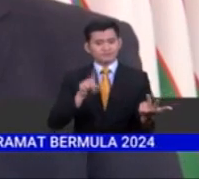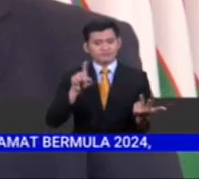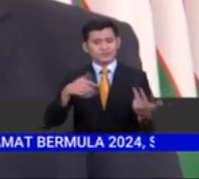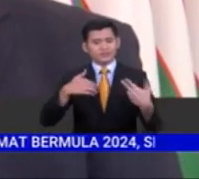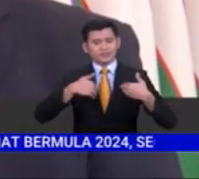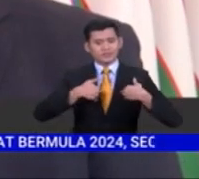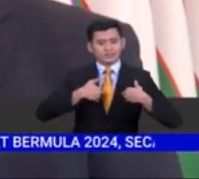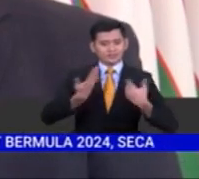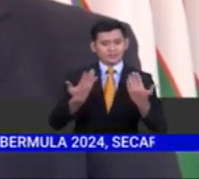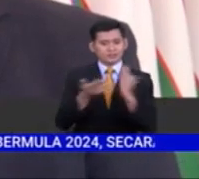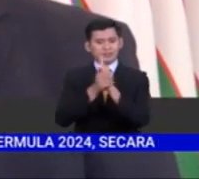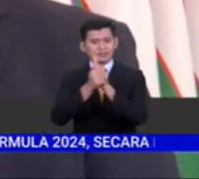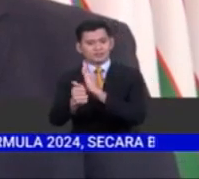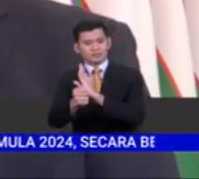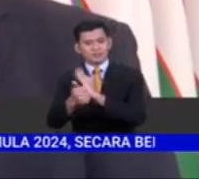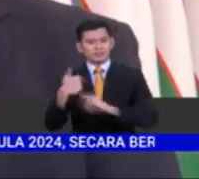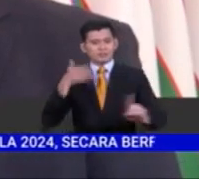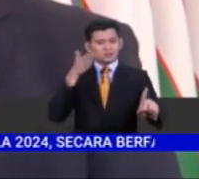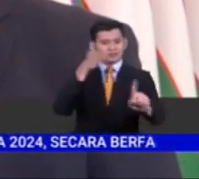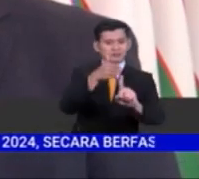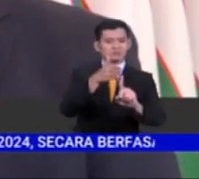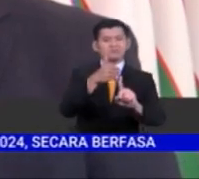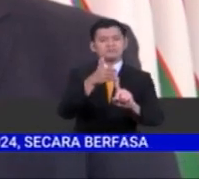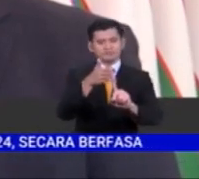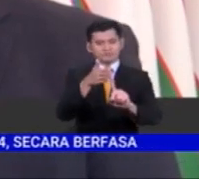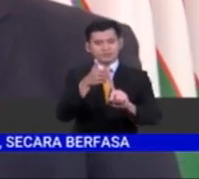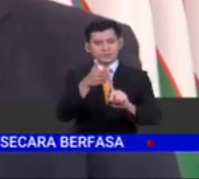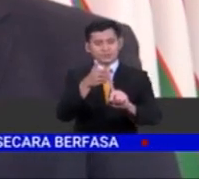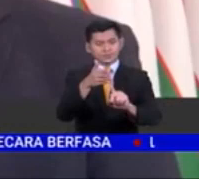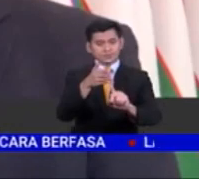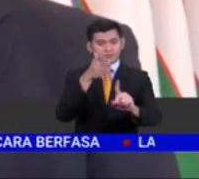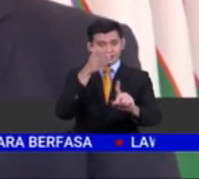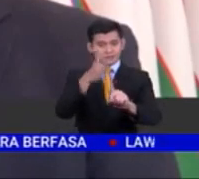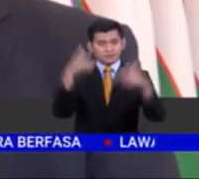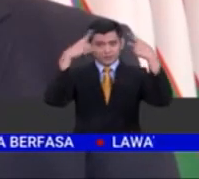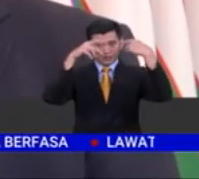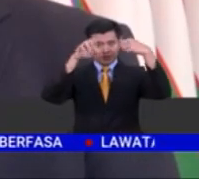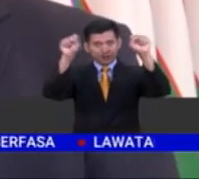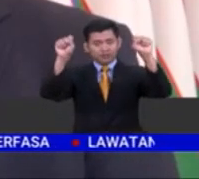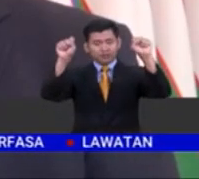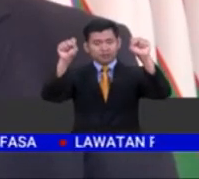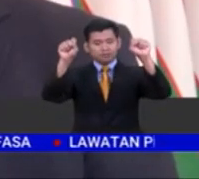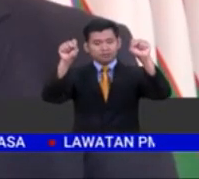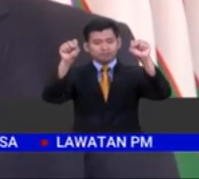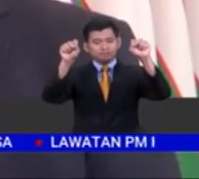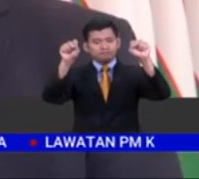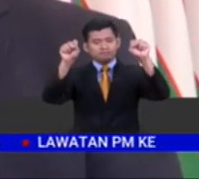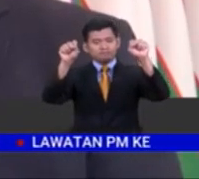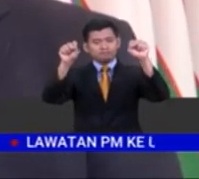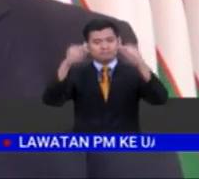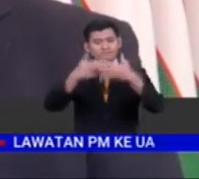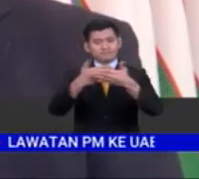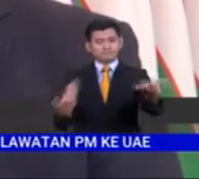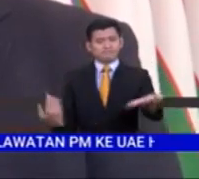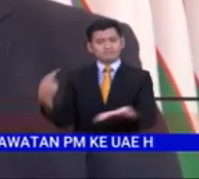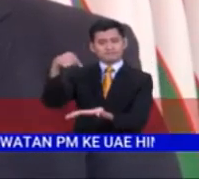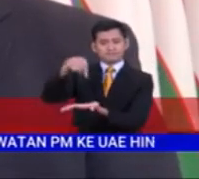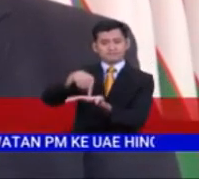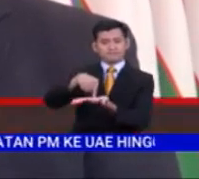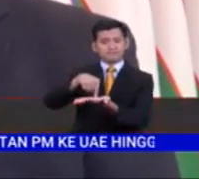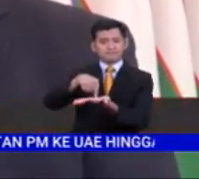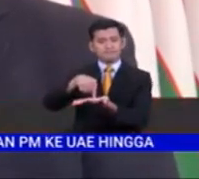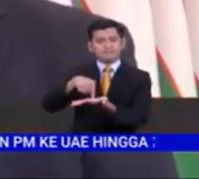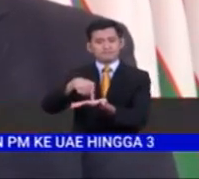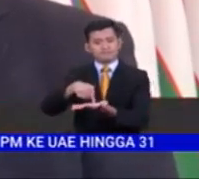the overwhelming kind of aim is, again, as has been reiterated by the president himself, is that the reforms